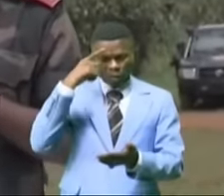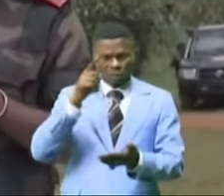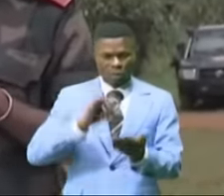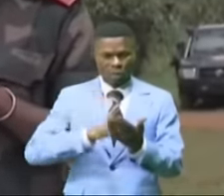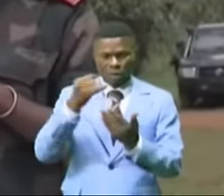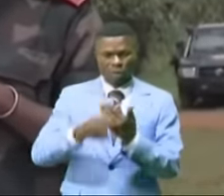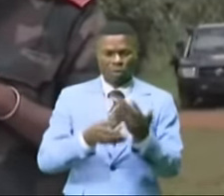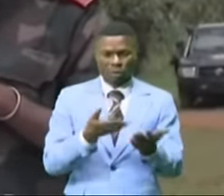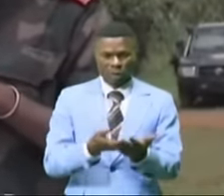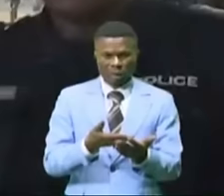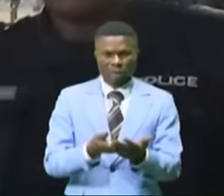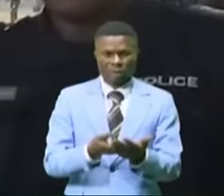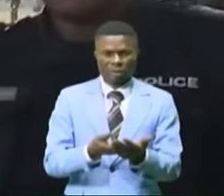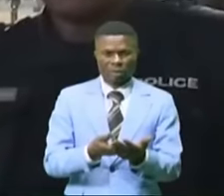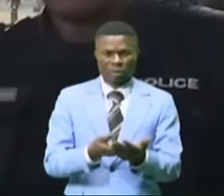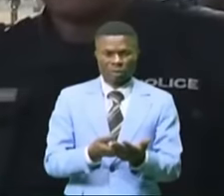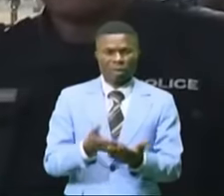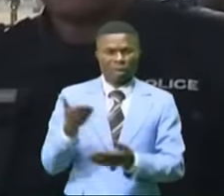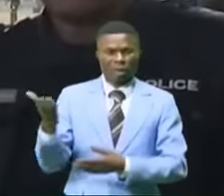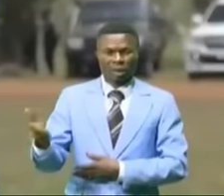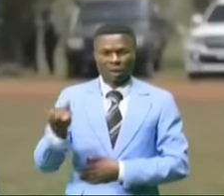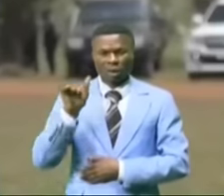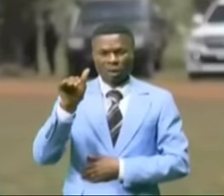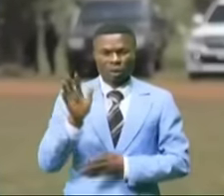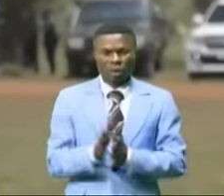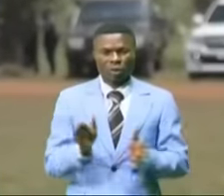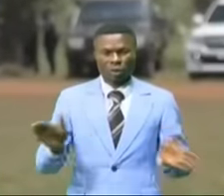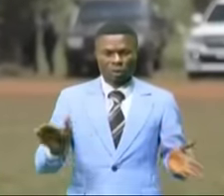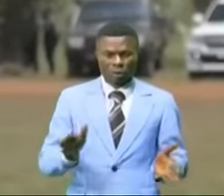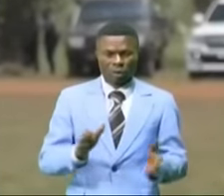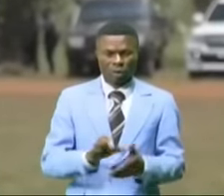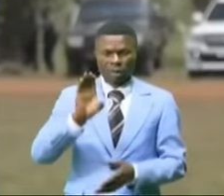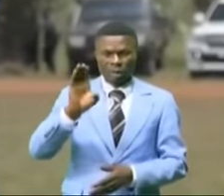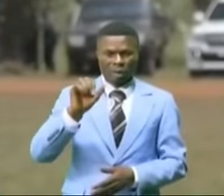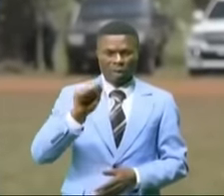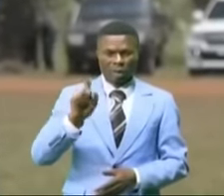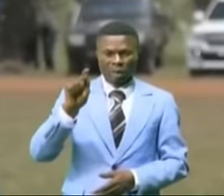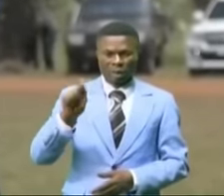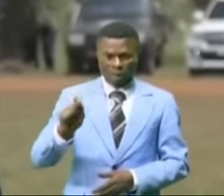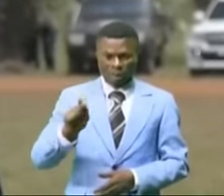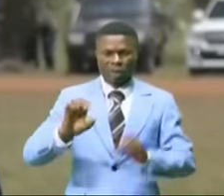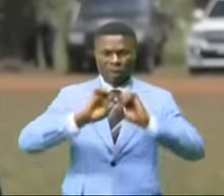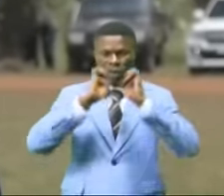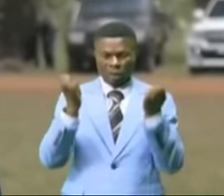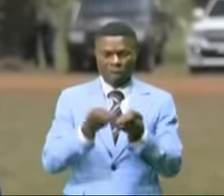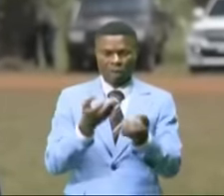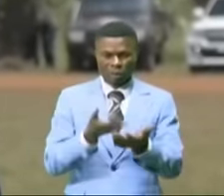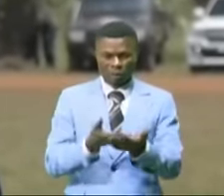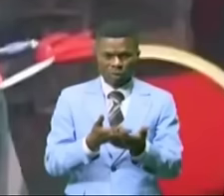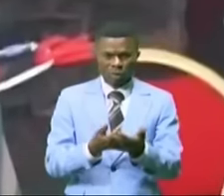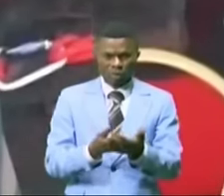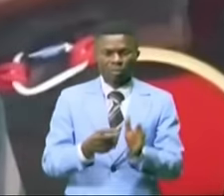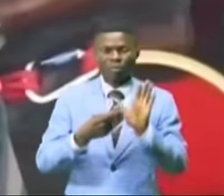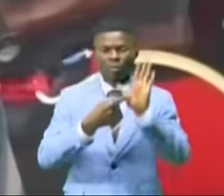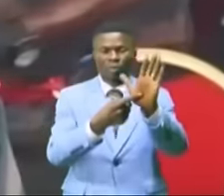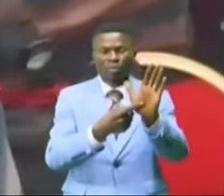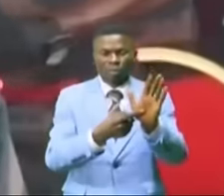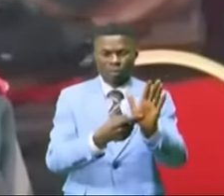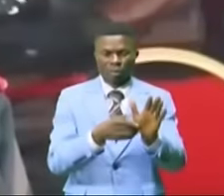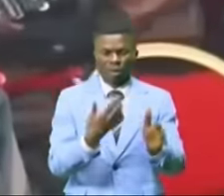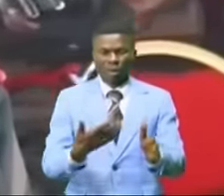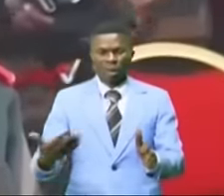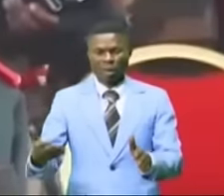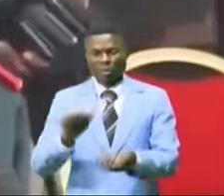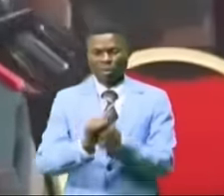projets. De son côté, le directeur général de CAD Project Africa, Germain Kodjo, a présenté les aspects